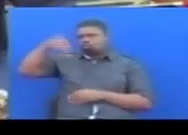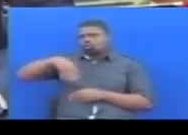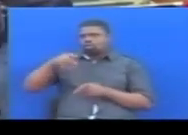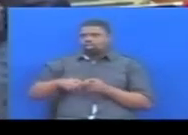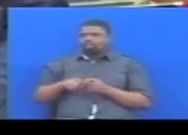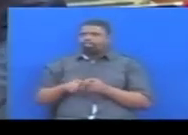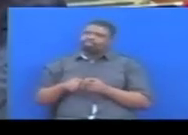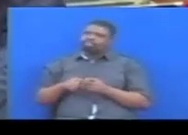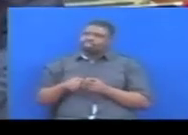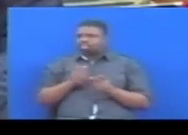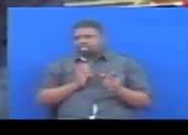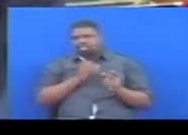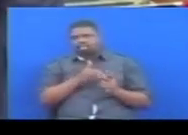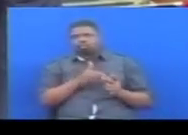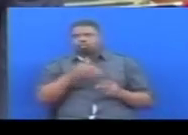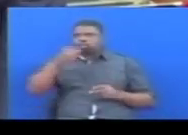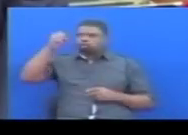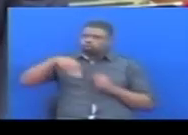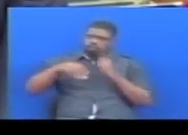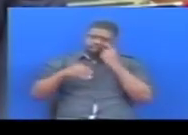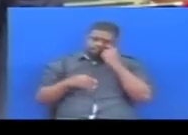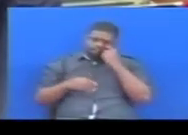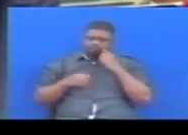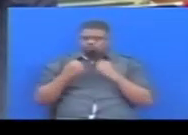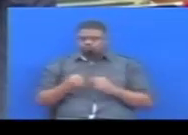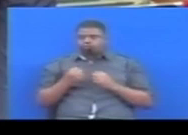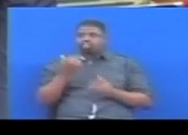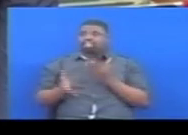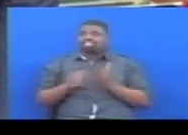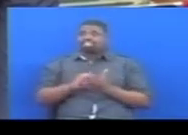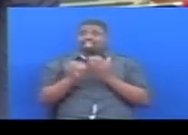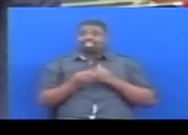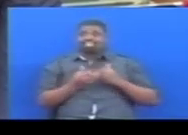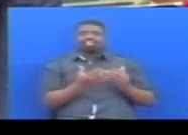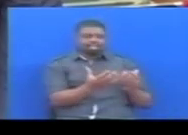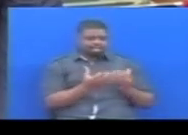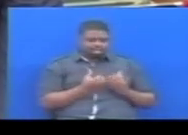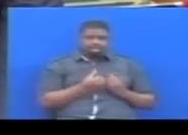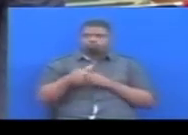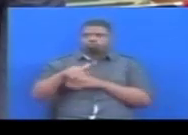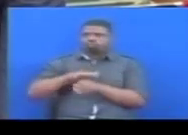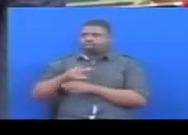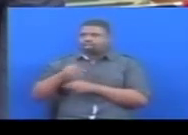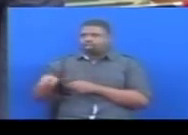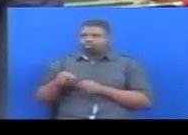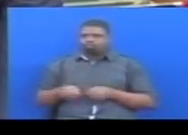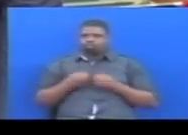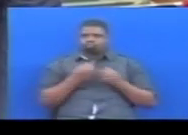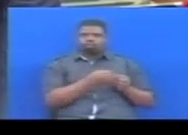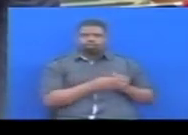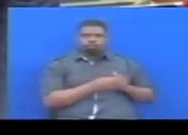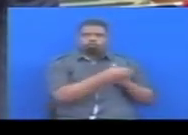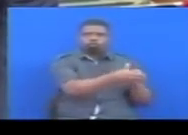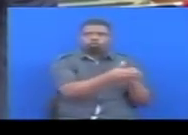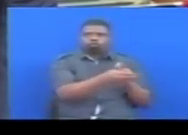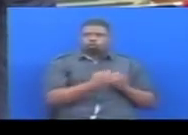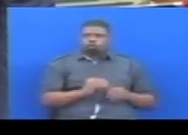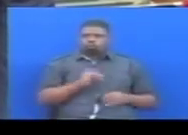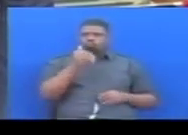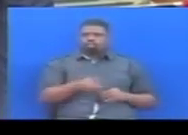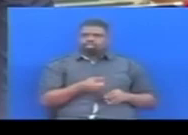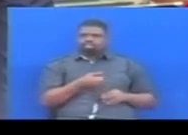tu kwamba ni sola zenye watts kiasi gani ambazo zitahitajika kutumika. Hapo tutatoa hizo guidelines mwezi wa